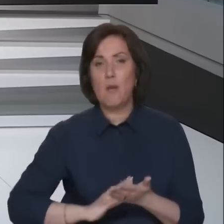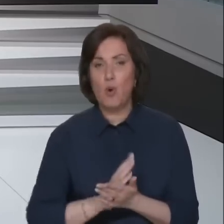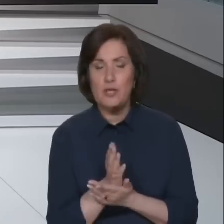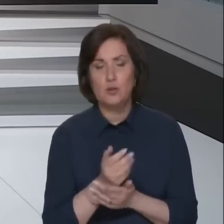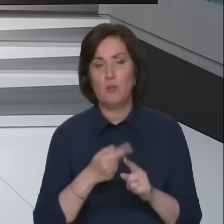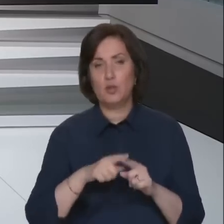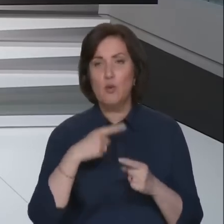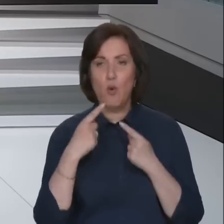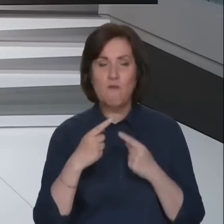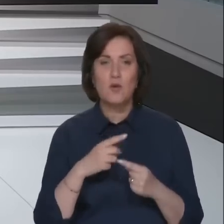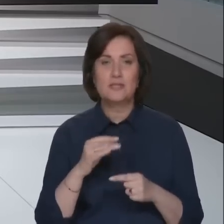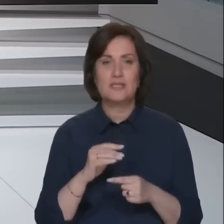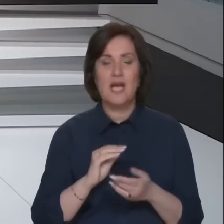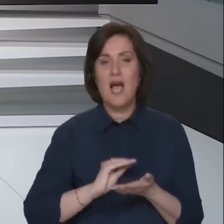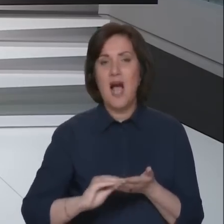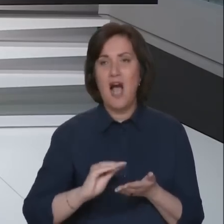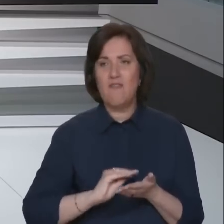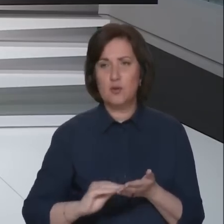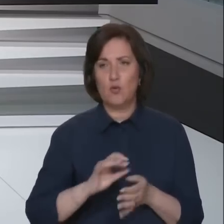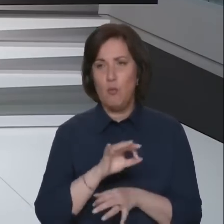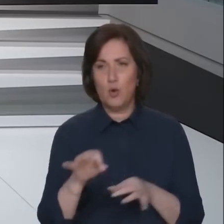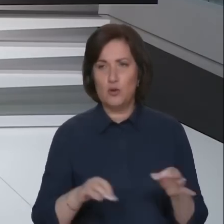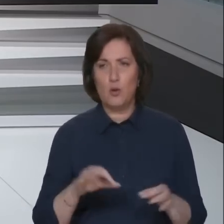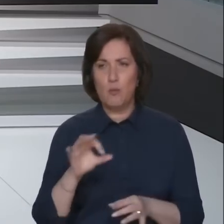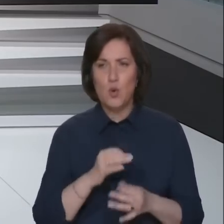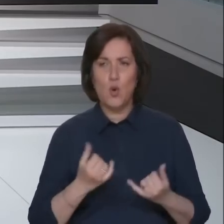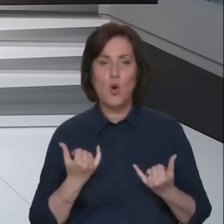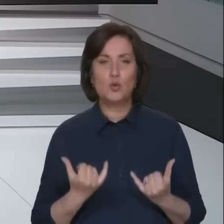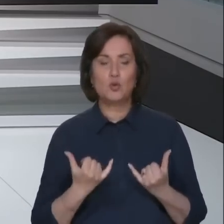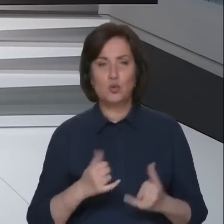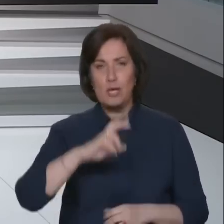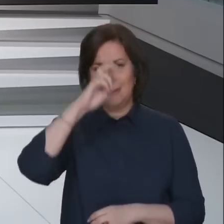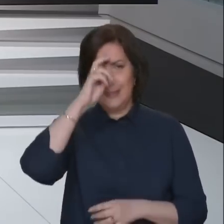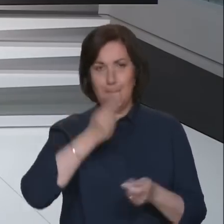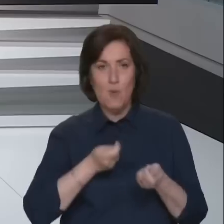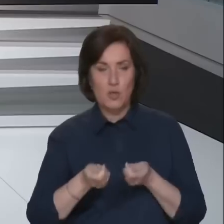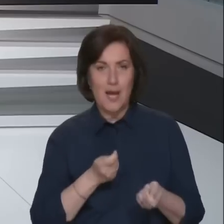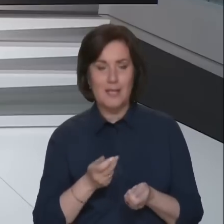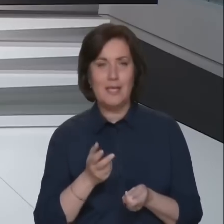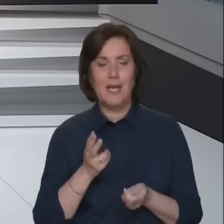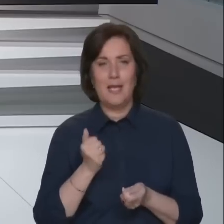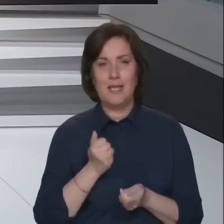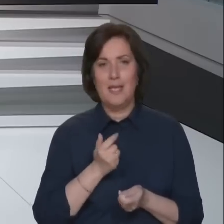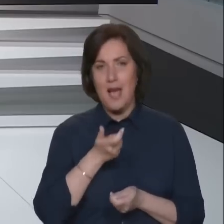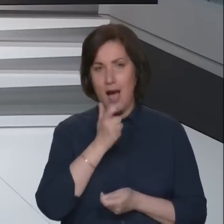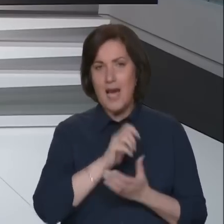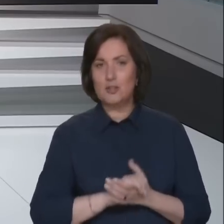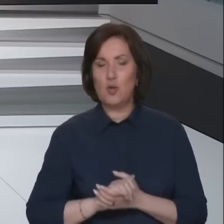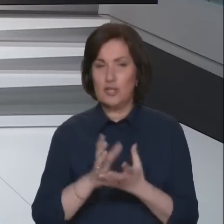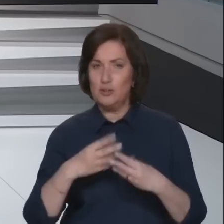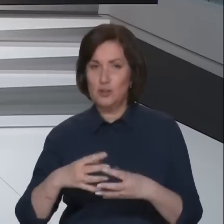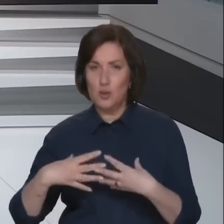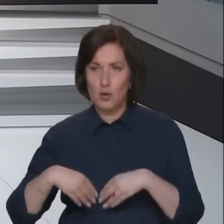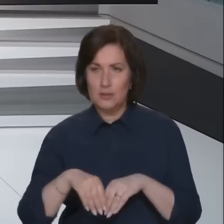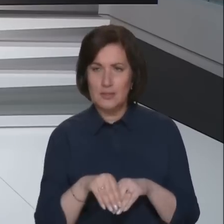це поговоримо з авторкою медійних проєктів про сучасні монархії та аристократичні родини. Це